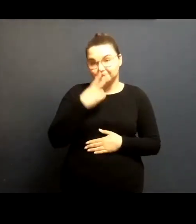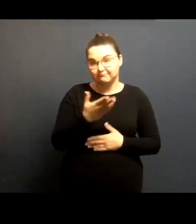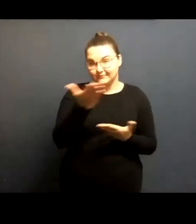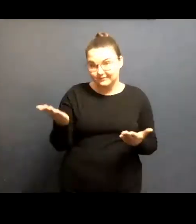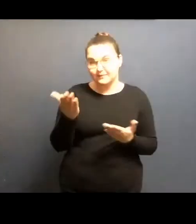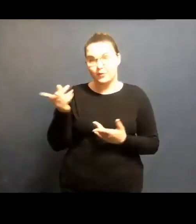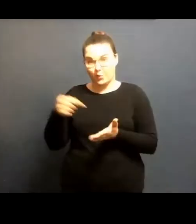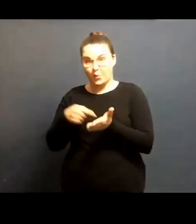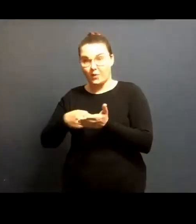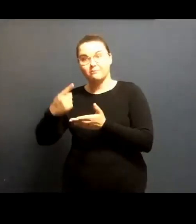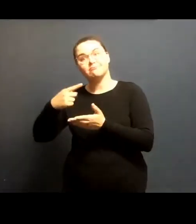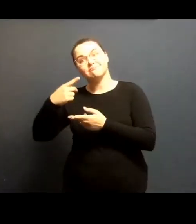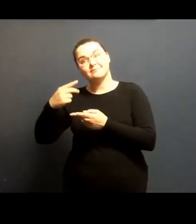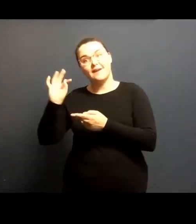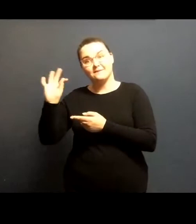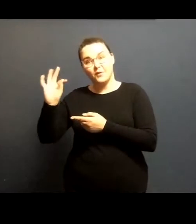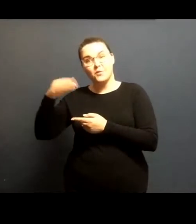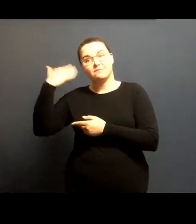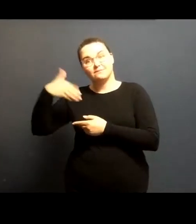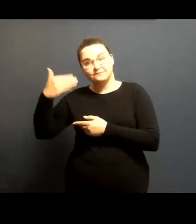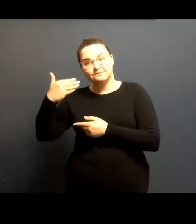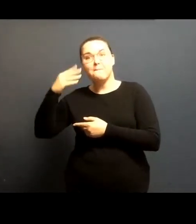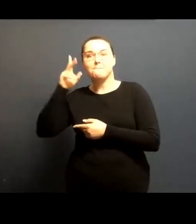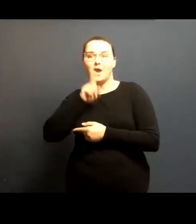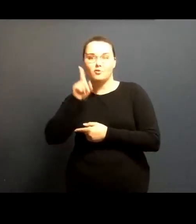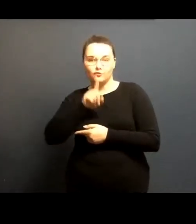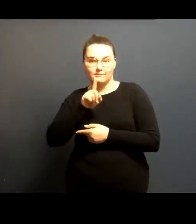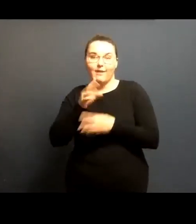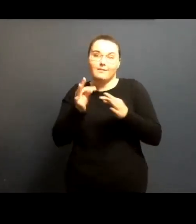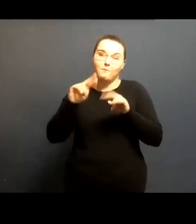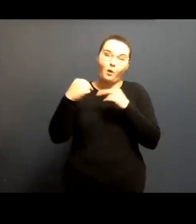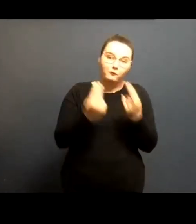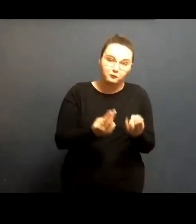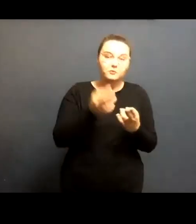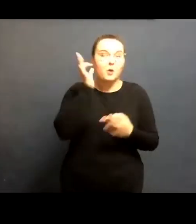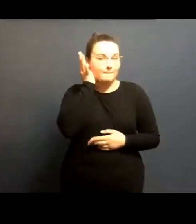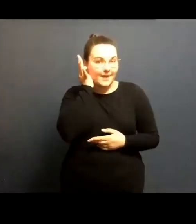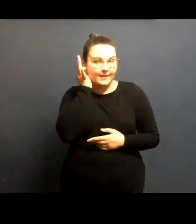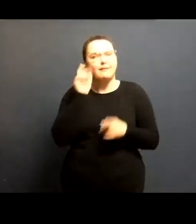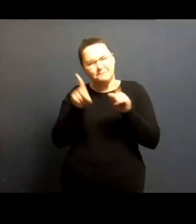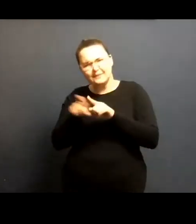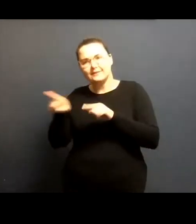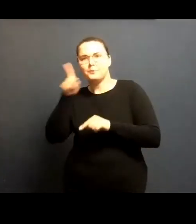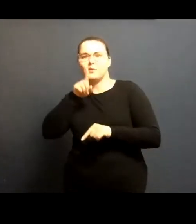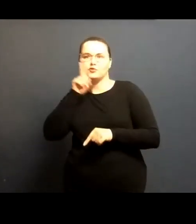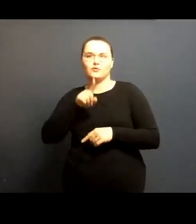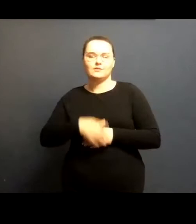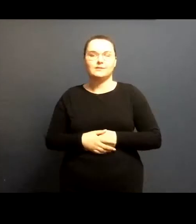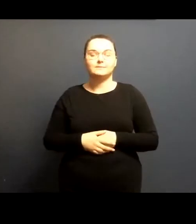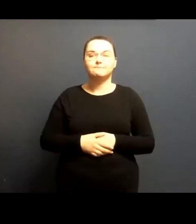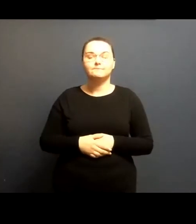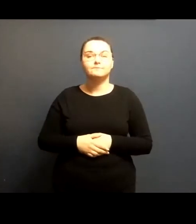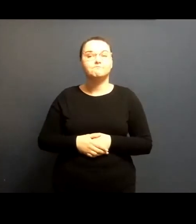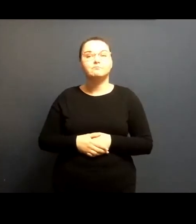mężczyzn. No i wracamy do kobiet, ale także do mężczyzn. Jak to z tym ich życiem